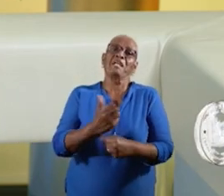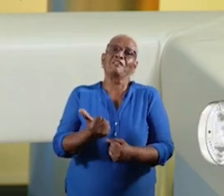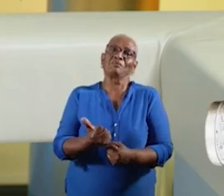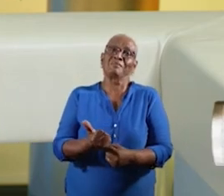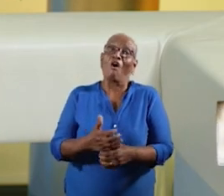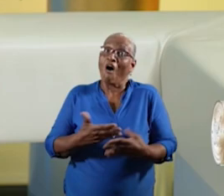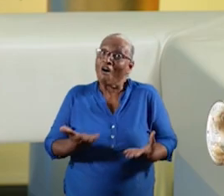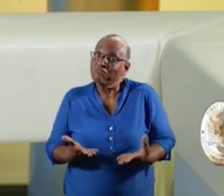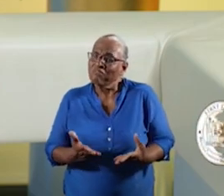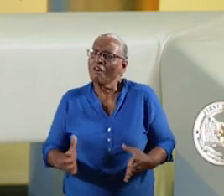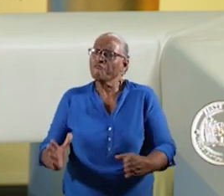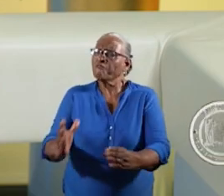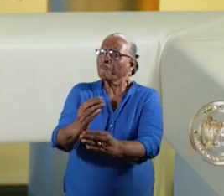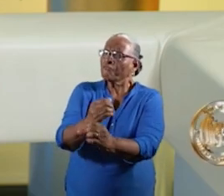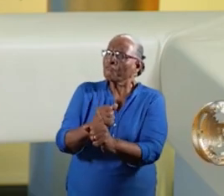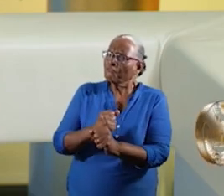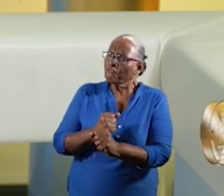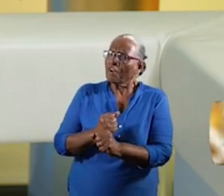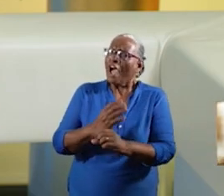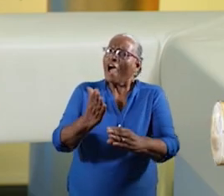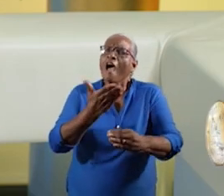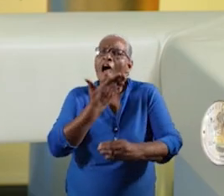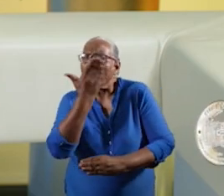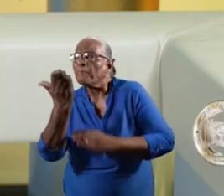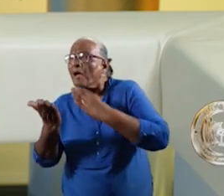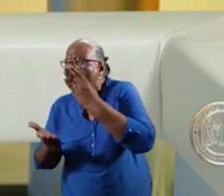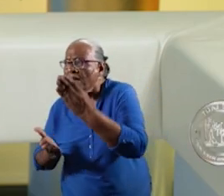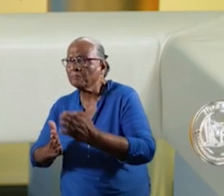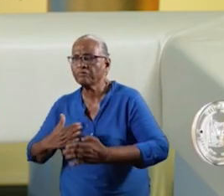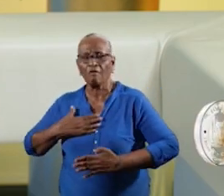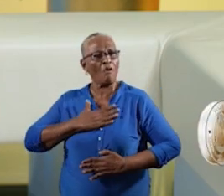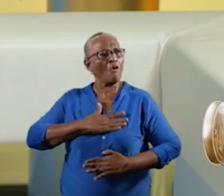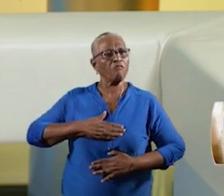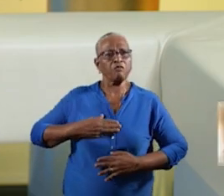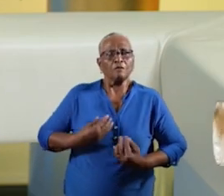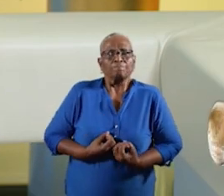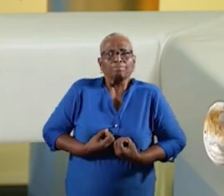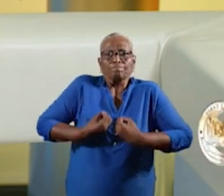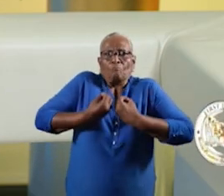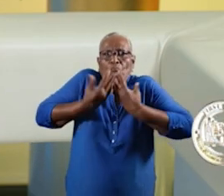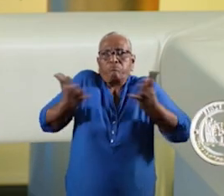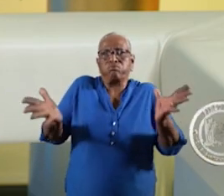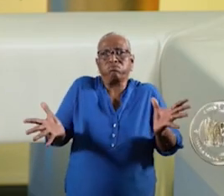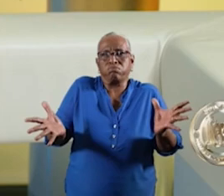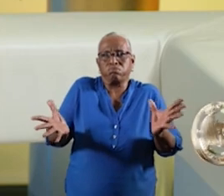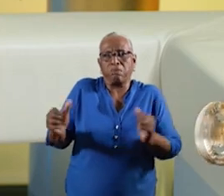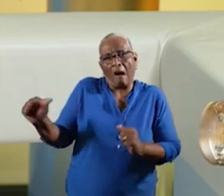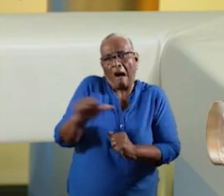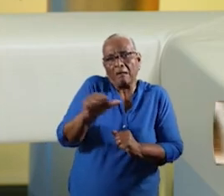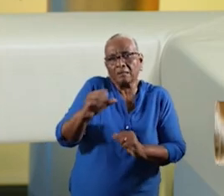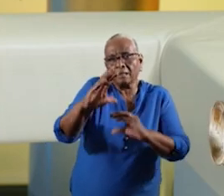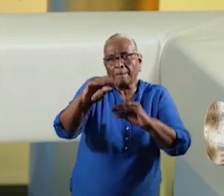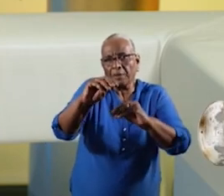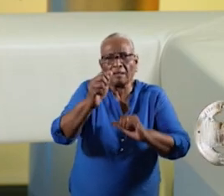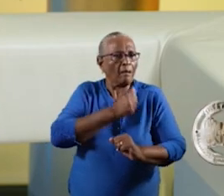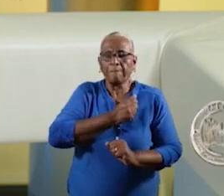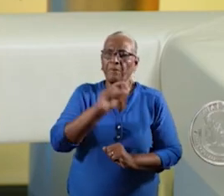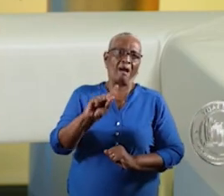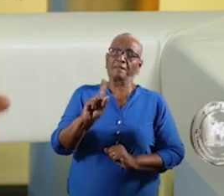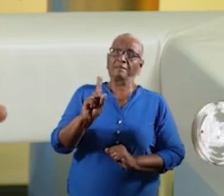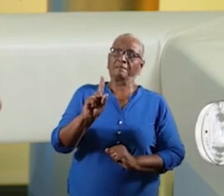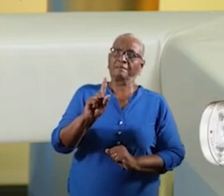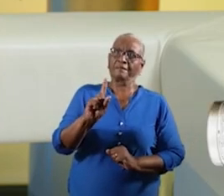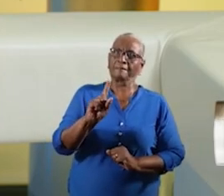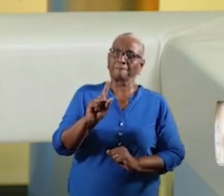en vraag om hulp. Druk je gevoelens uit en wees niet bang om met anderen te praten.